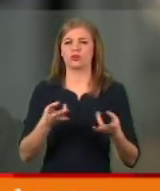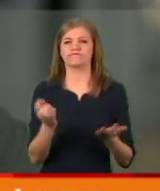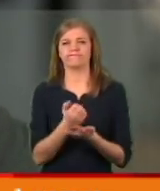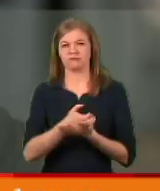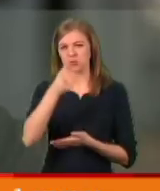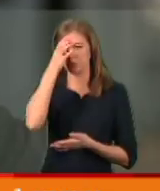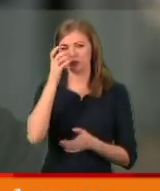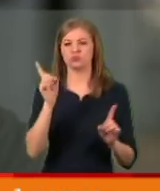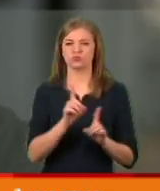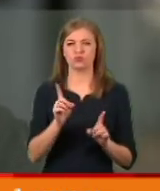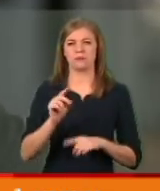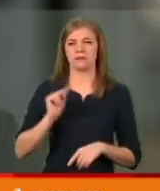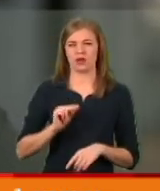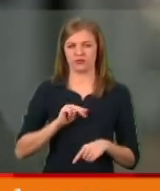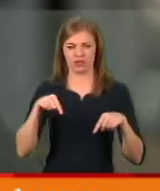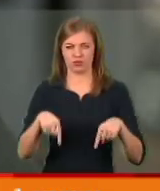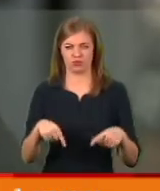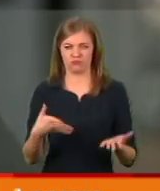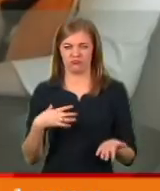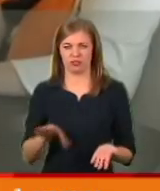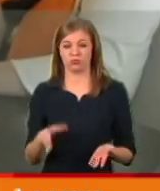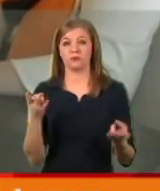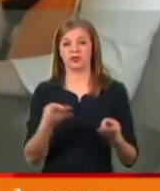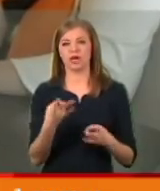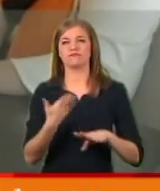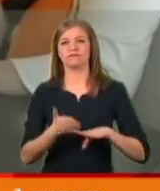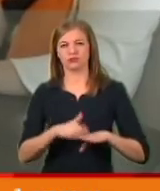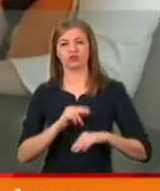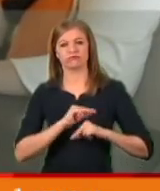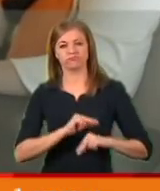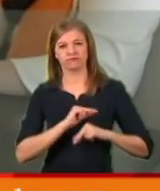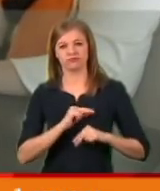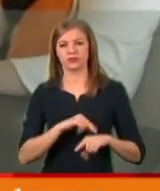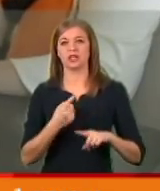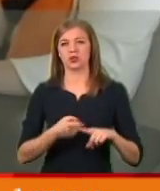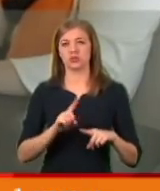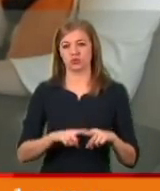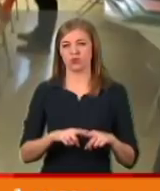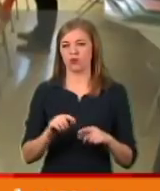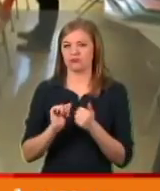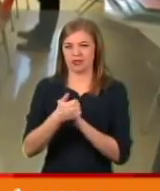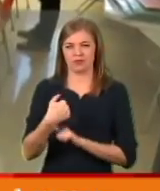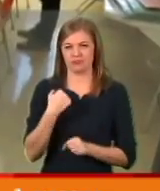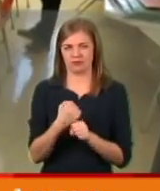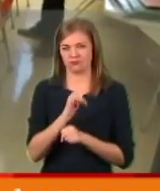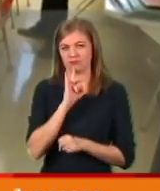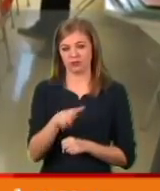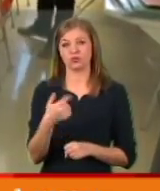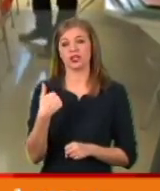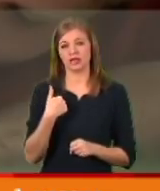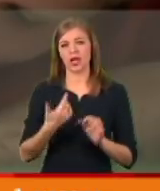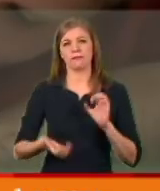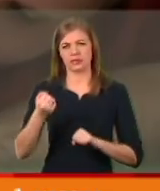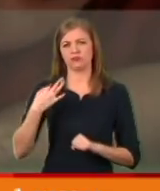здобувати освіту, щоб працювати тут, не було. Треба тяжко трудитися, цього за мене ніхто не зробить. Я